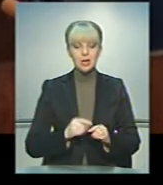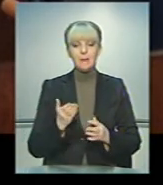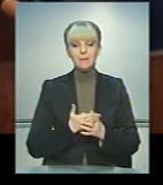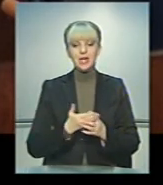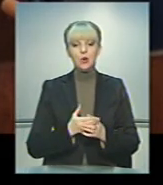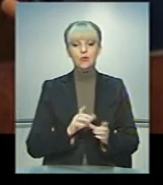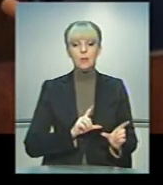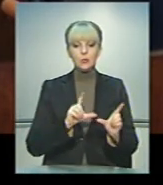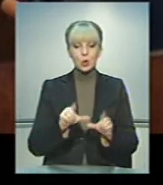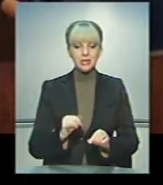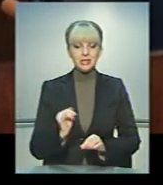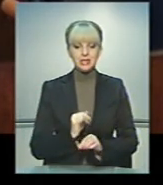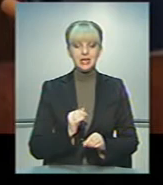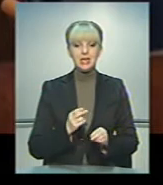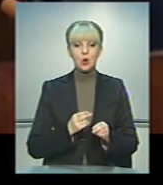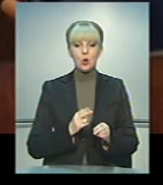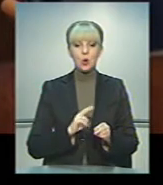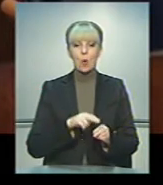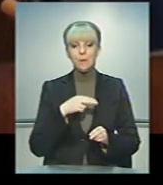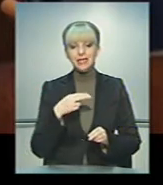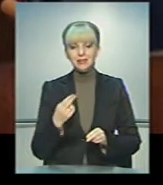пільговий проїзд, це і компенсація